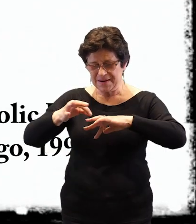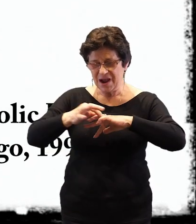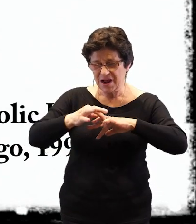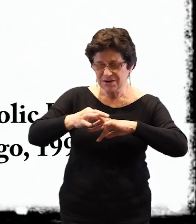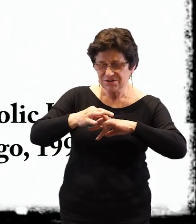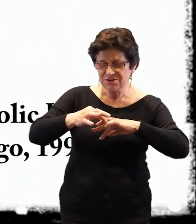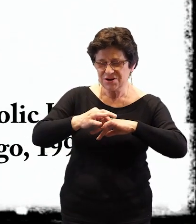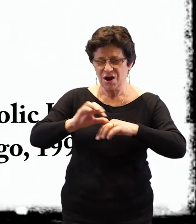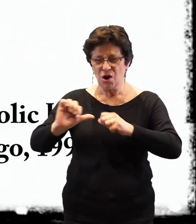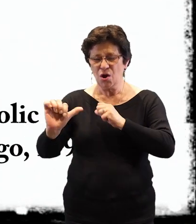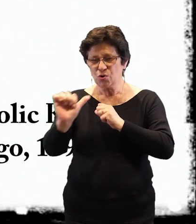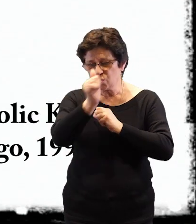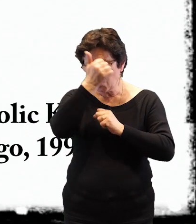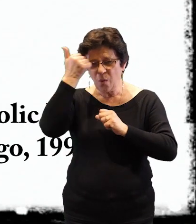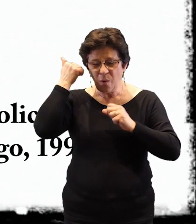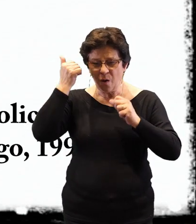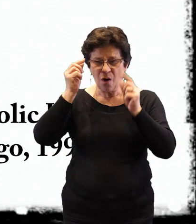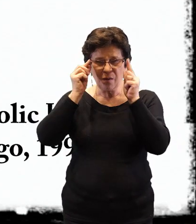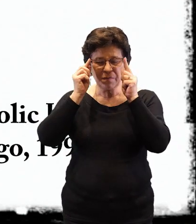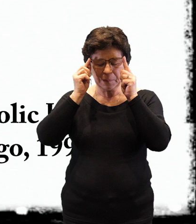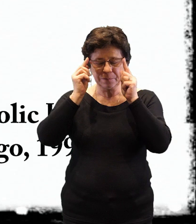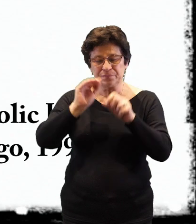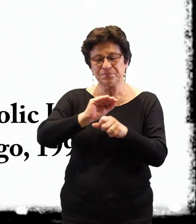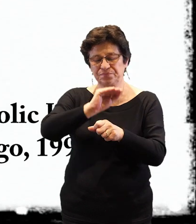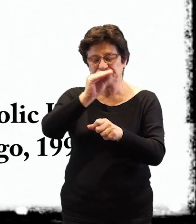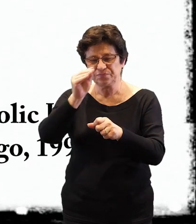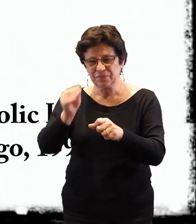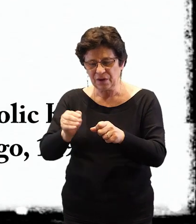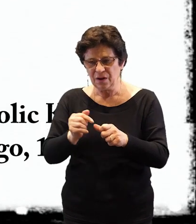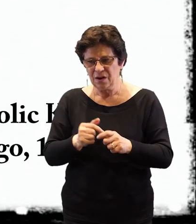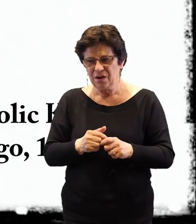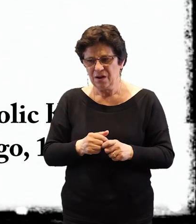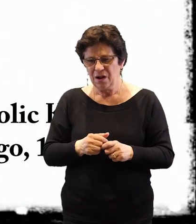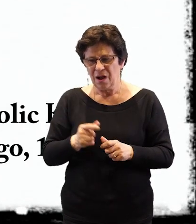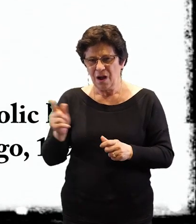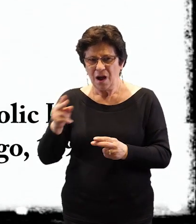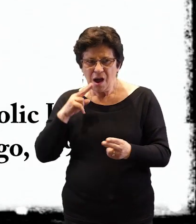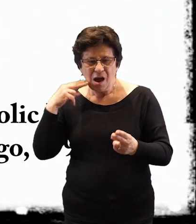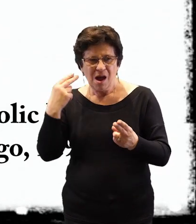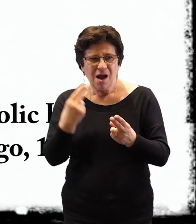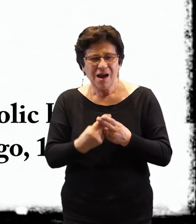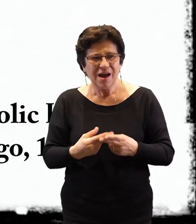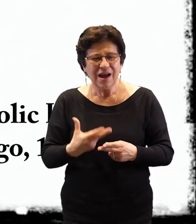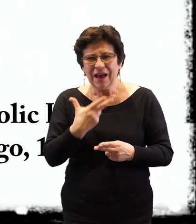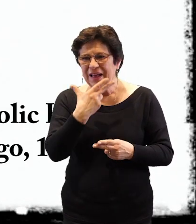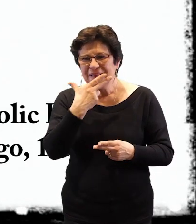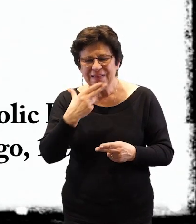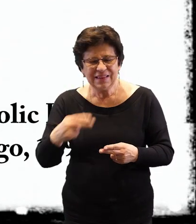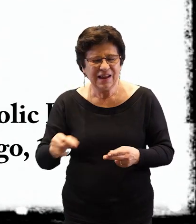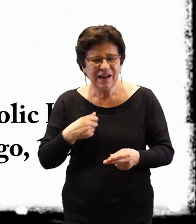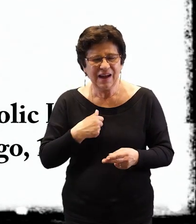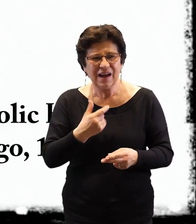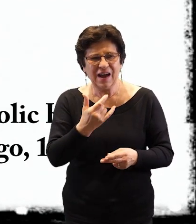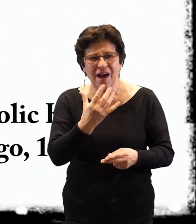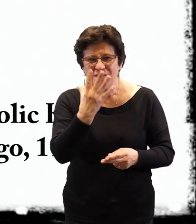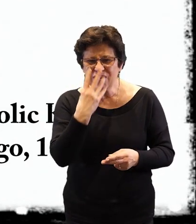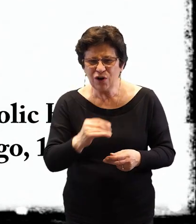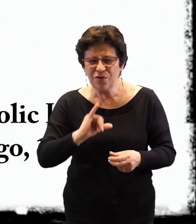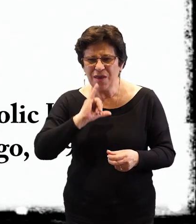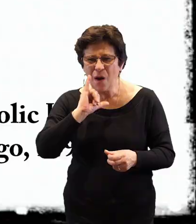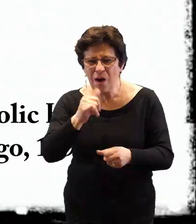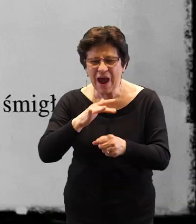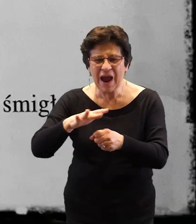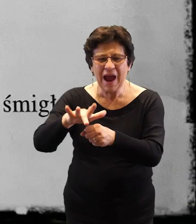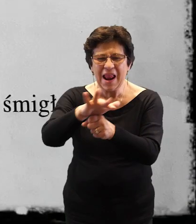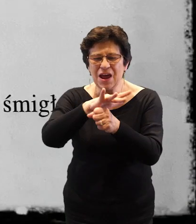oszklona kabina, na co pan Zbierański odpowiada, że To miało kształt helikoptera i przypominało jajko